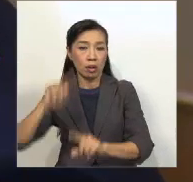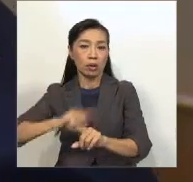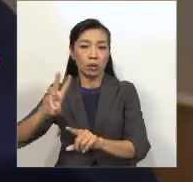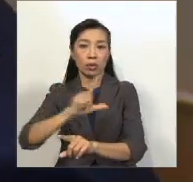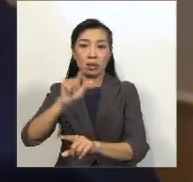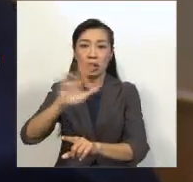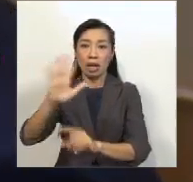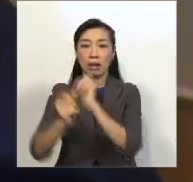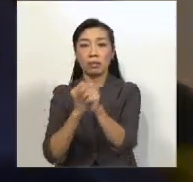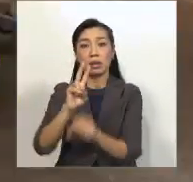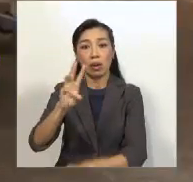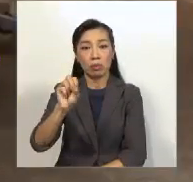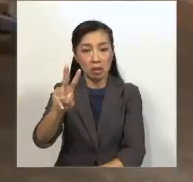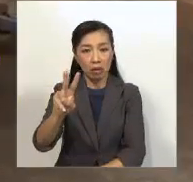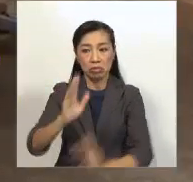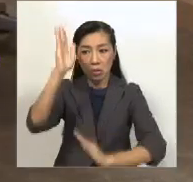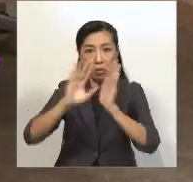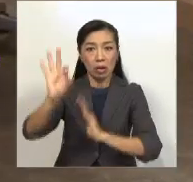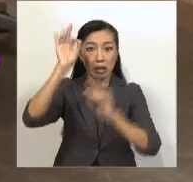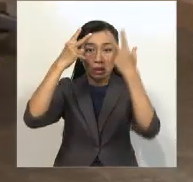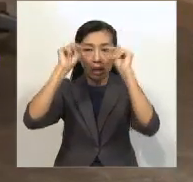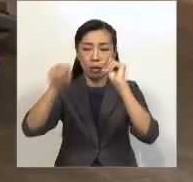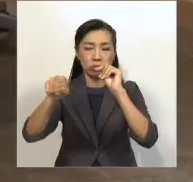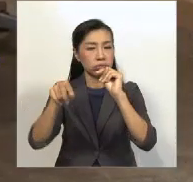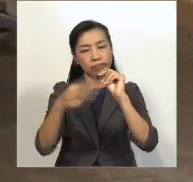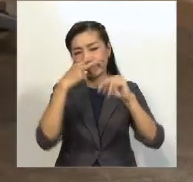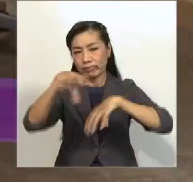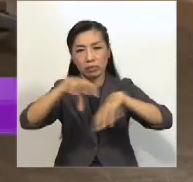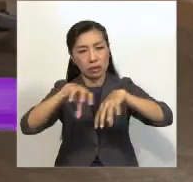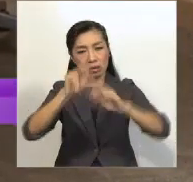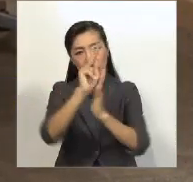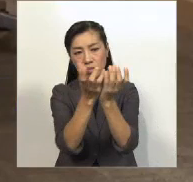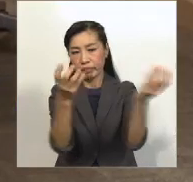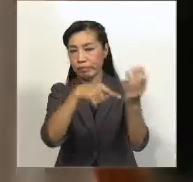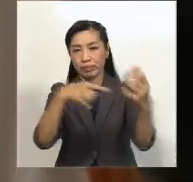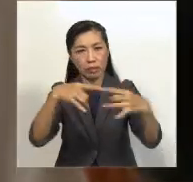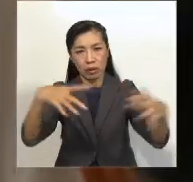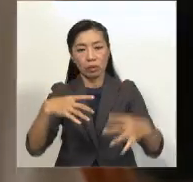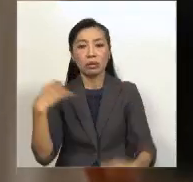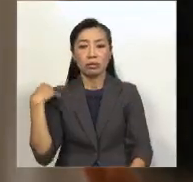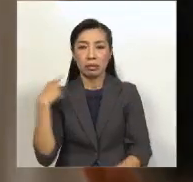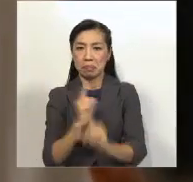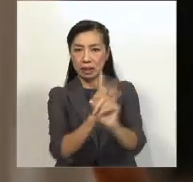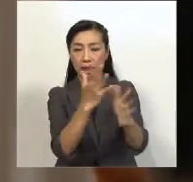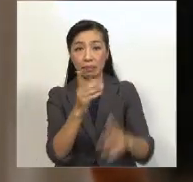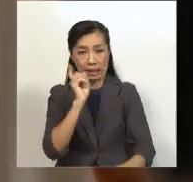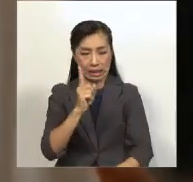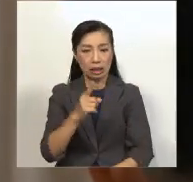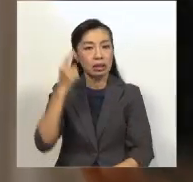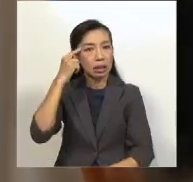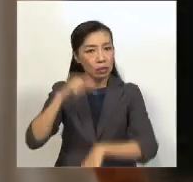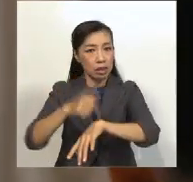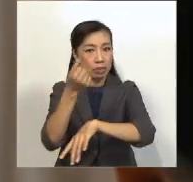น2562เป็นการดำเนินการที่ไม่เป็นไปตามรัฐธรรมนูญโดยในเวลาประมาณตอนแรกนะคะบอก